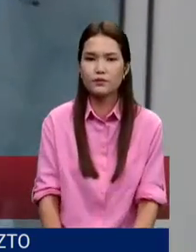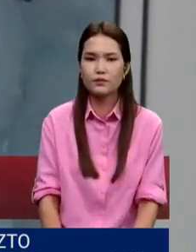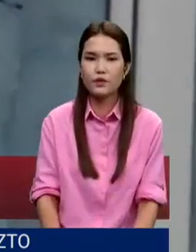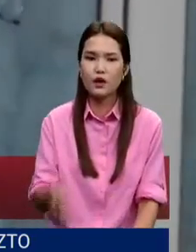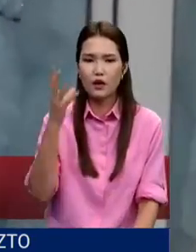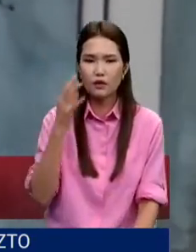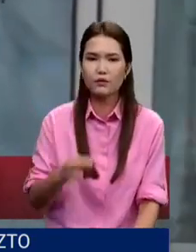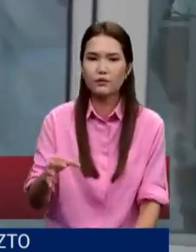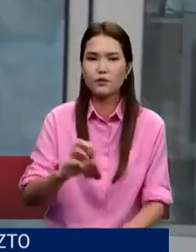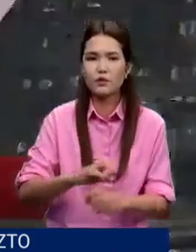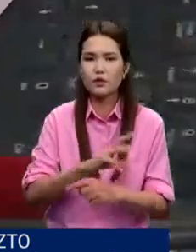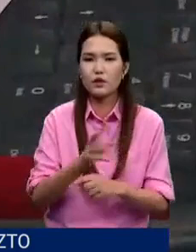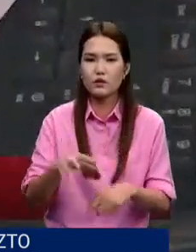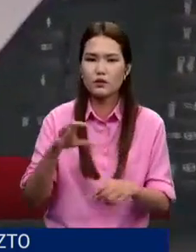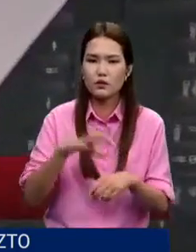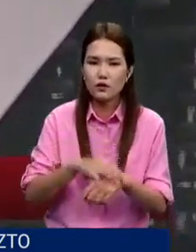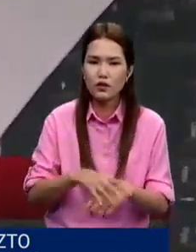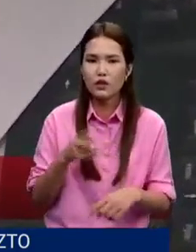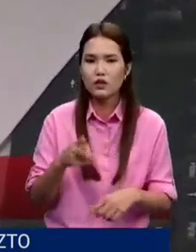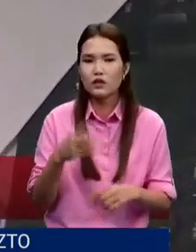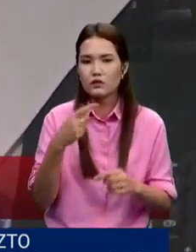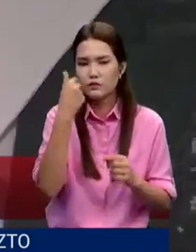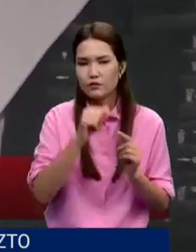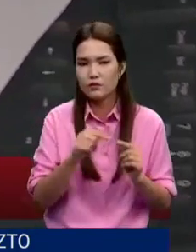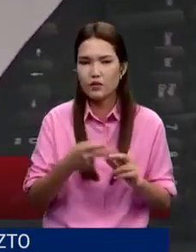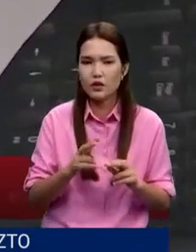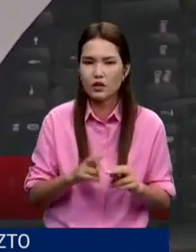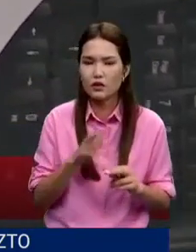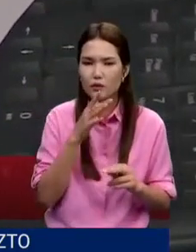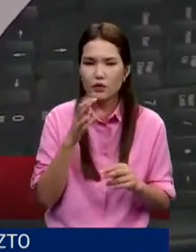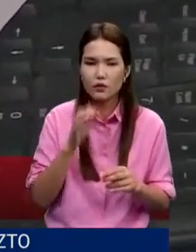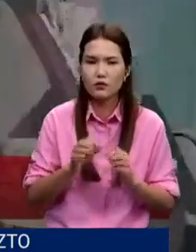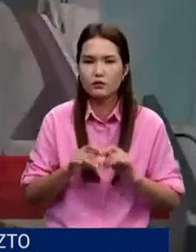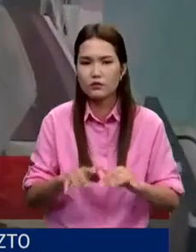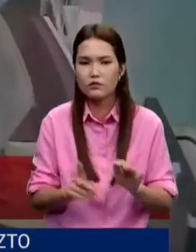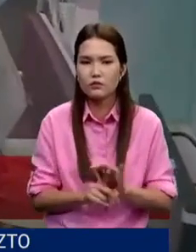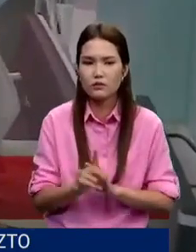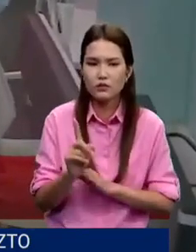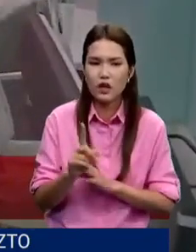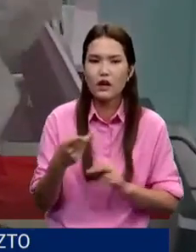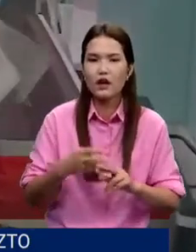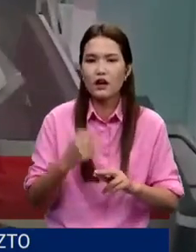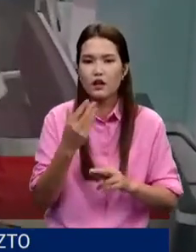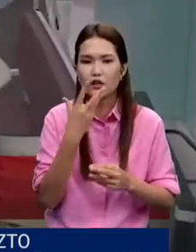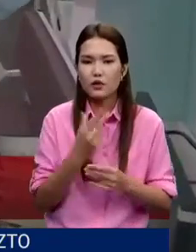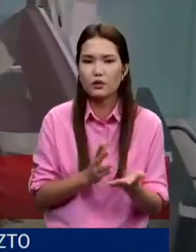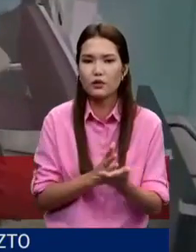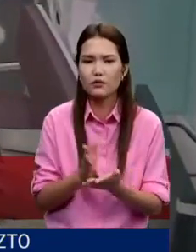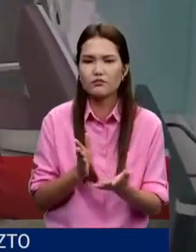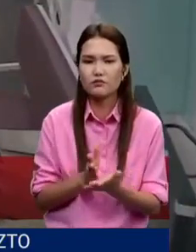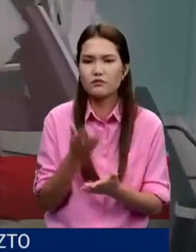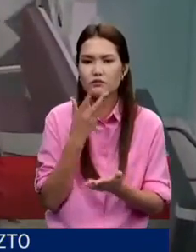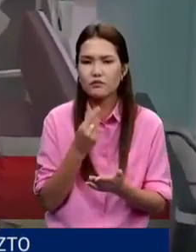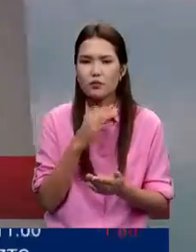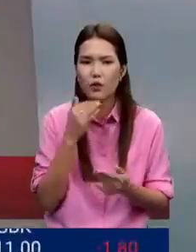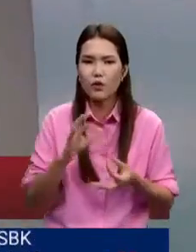Алматы бойынша коронавирус инфекциясынан 2100 адам үй жағдайында ем қабылдап жатыр. Бұл ретте дәл қазіргі толқын бұған дейінгі